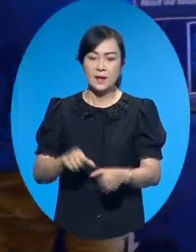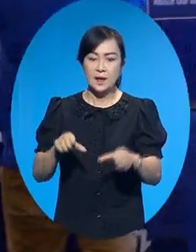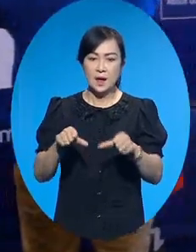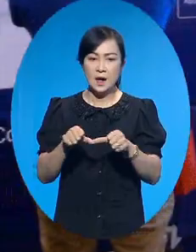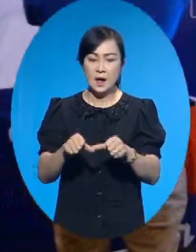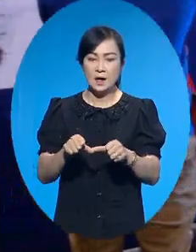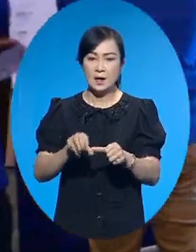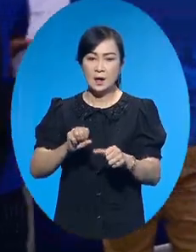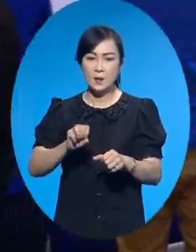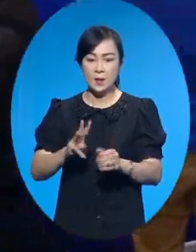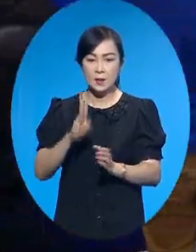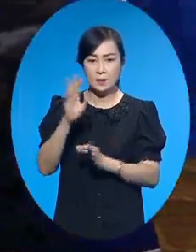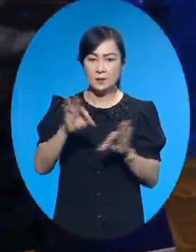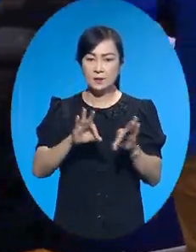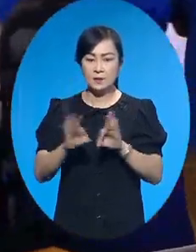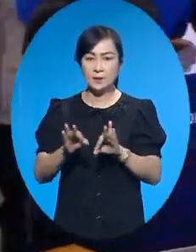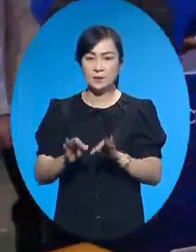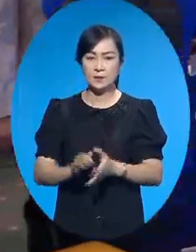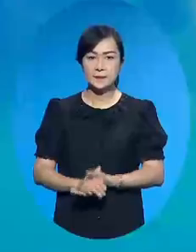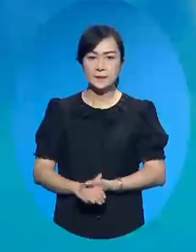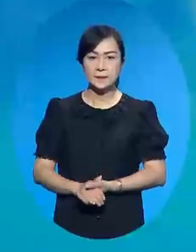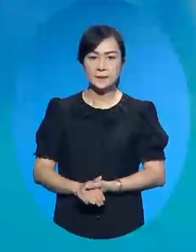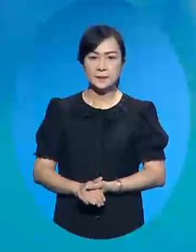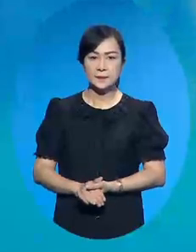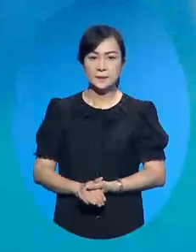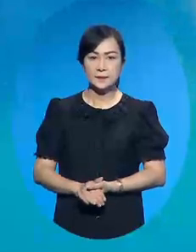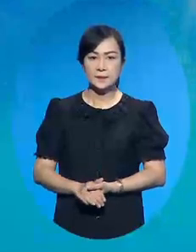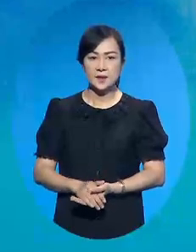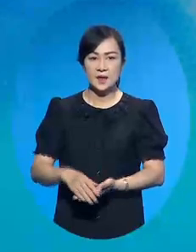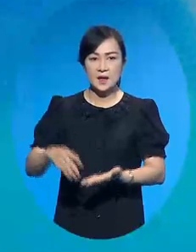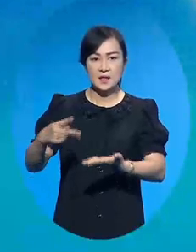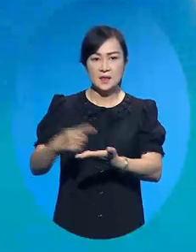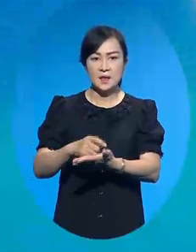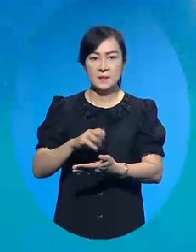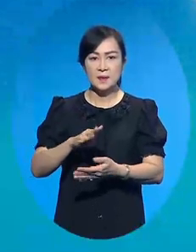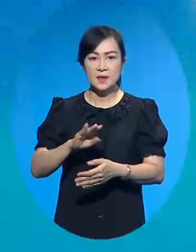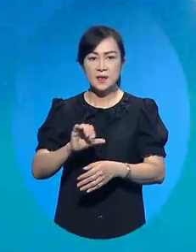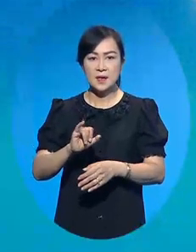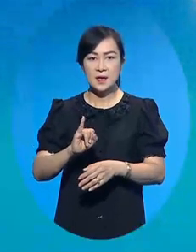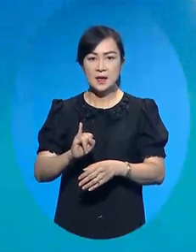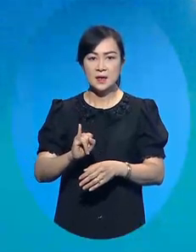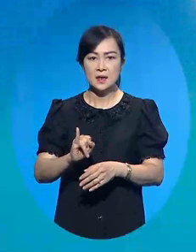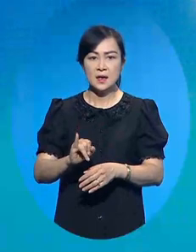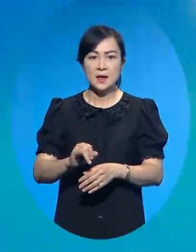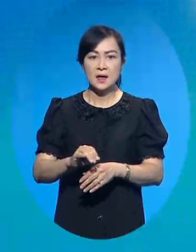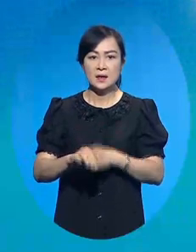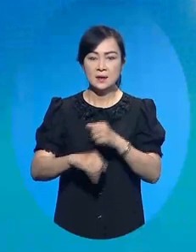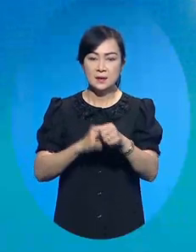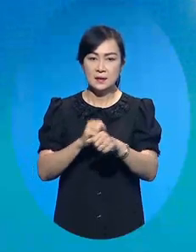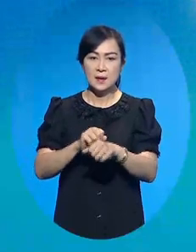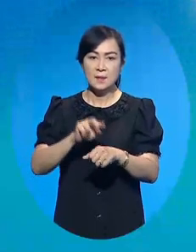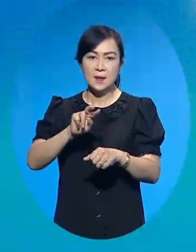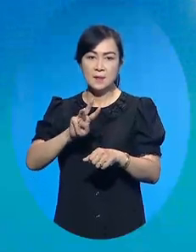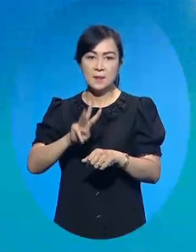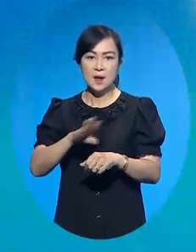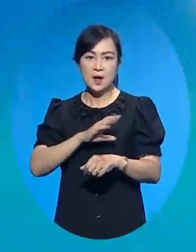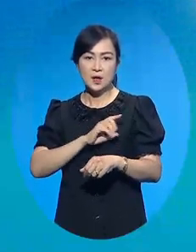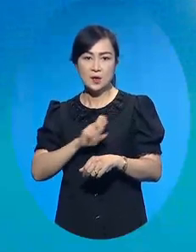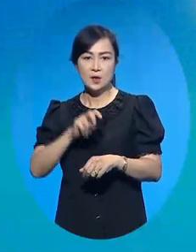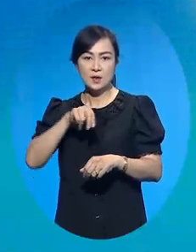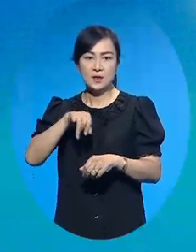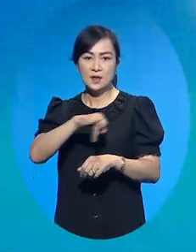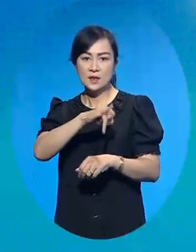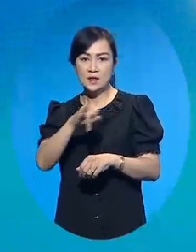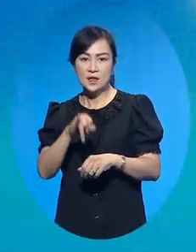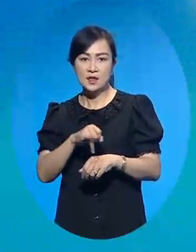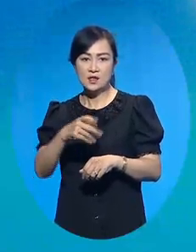phòng OpsWatch tại thành phố Hồ Chí Minh. Sự kiện BCI Econos Hồ Chí Minh CD 2023 với chủ đề Net